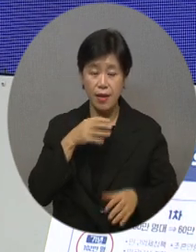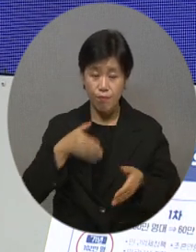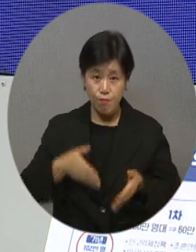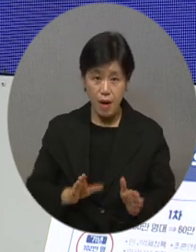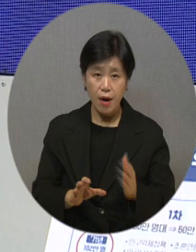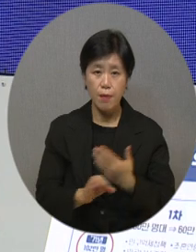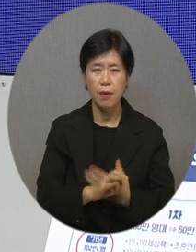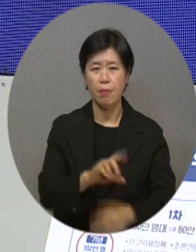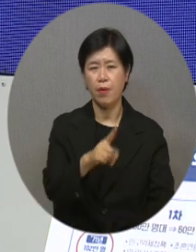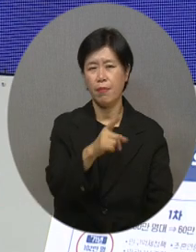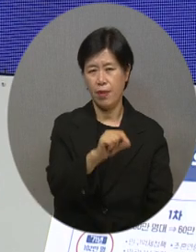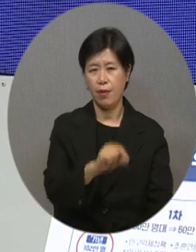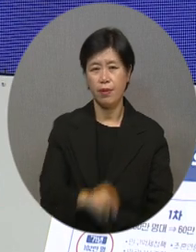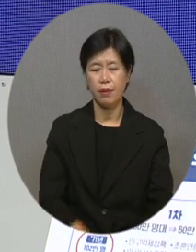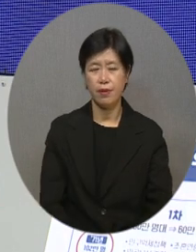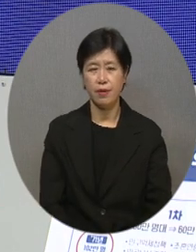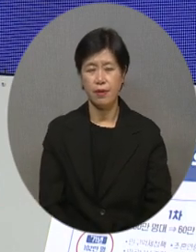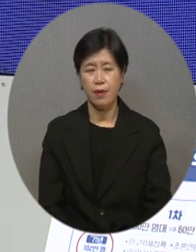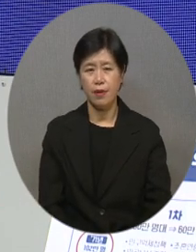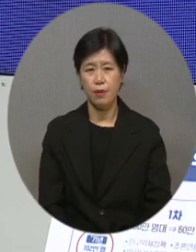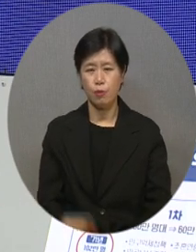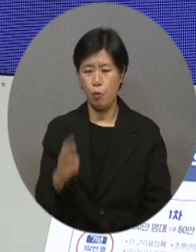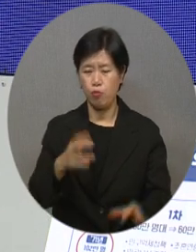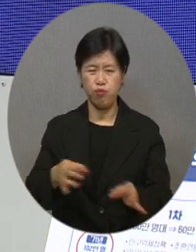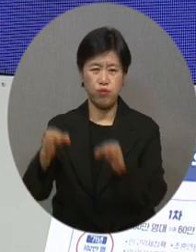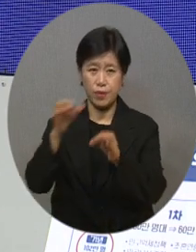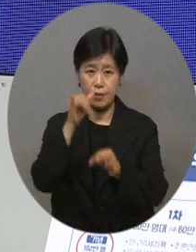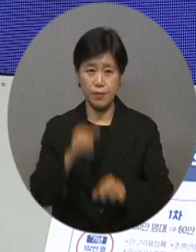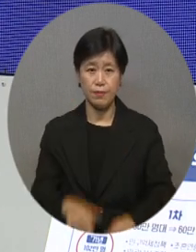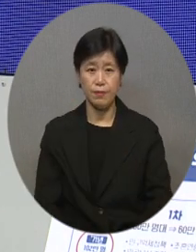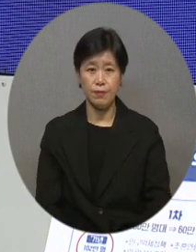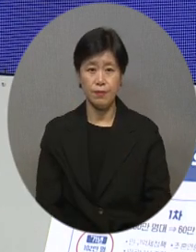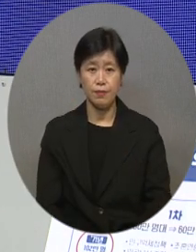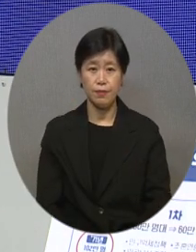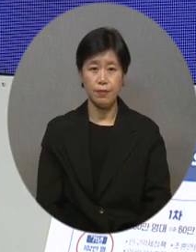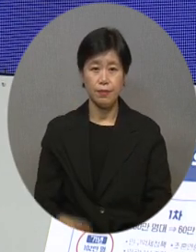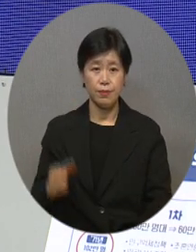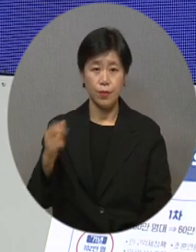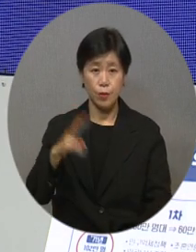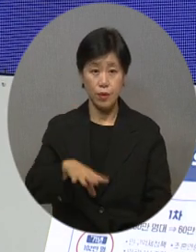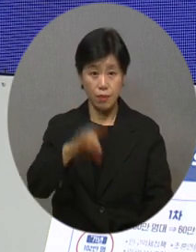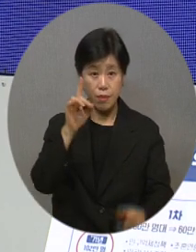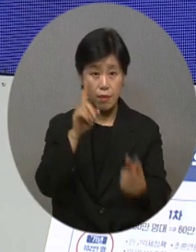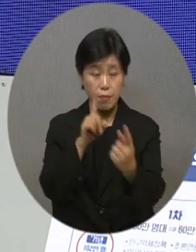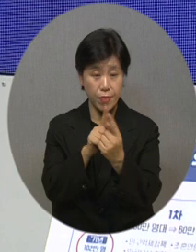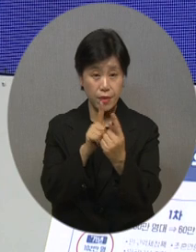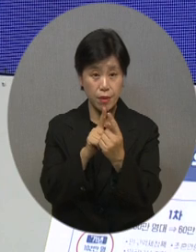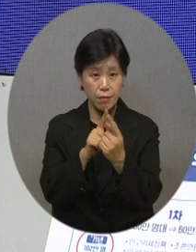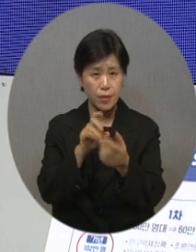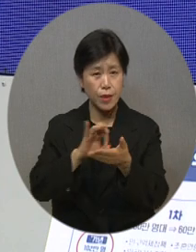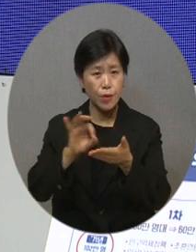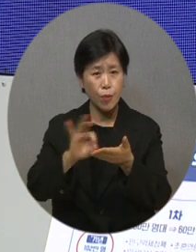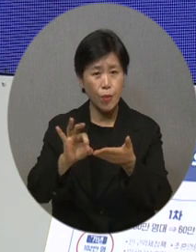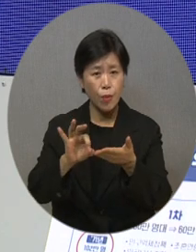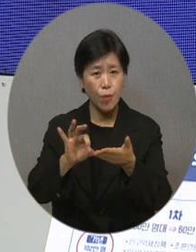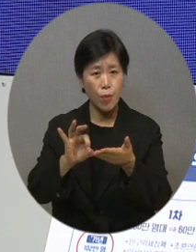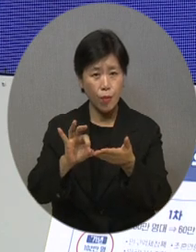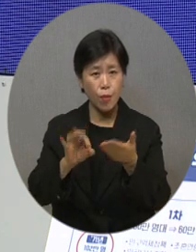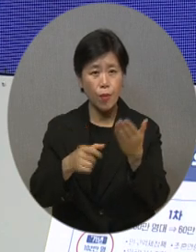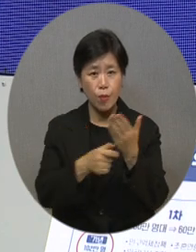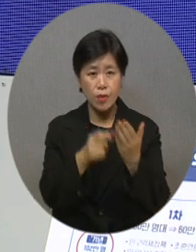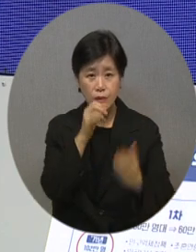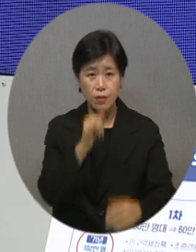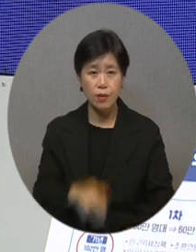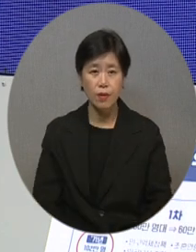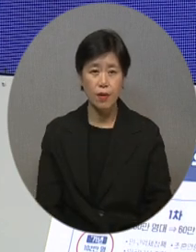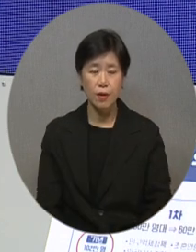있습니다. 이미 예산이 짧았다는 말씀을 드리겠고요. 두 번째가 첫만남 이용권이 있습니다. 아이를 낳게 되면 아이당